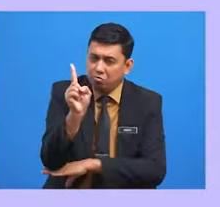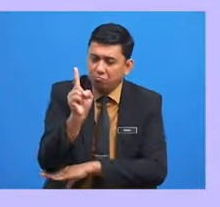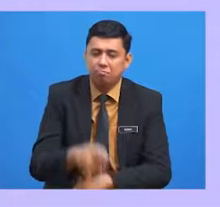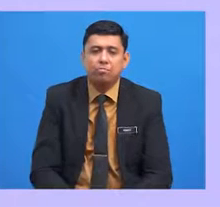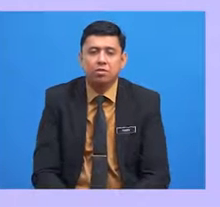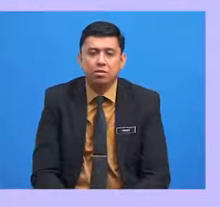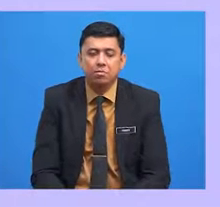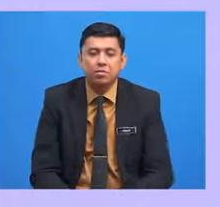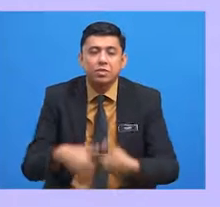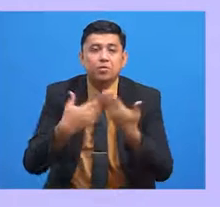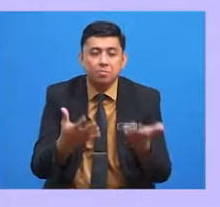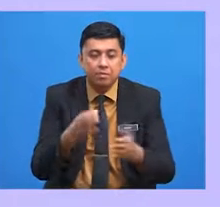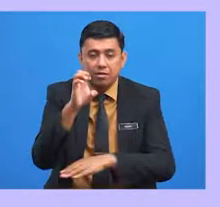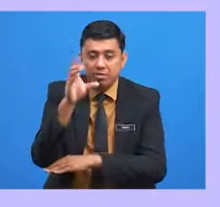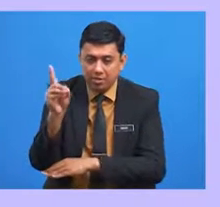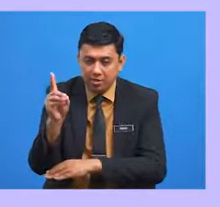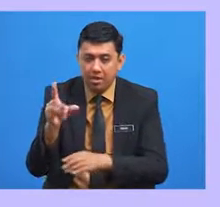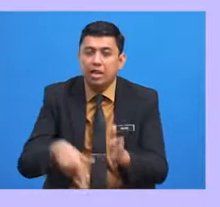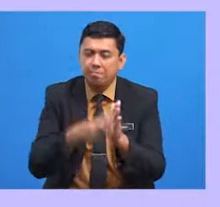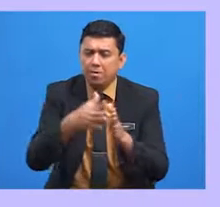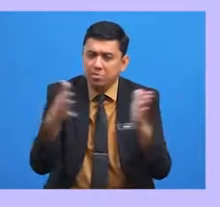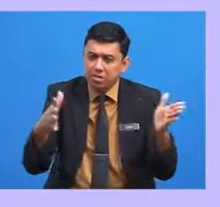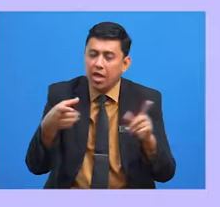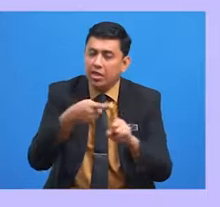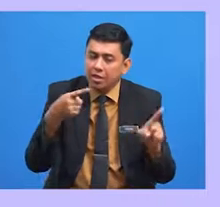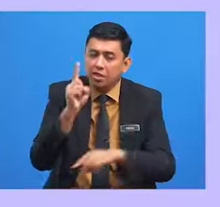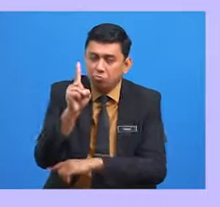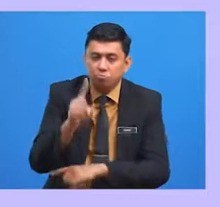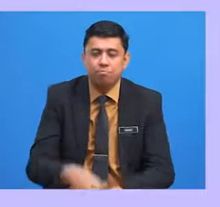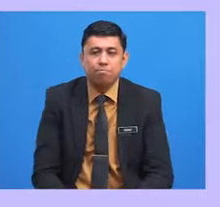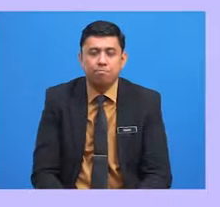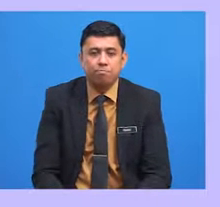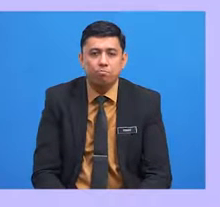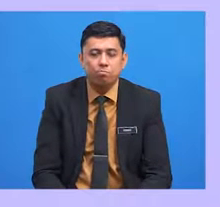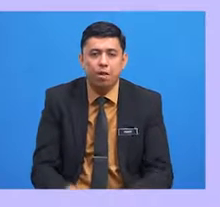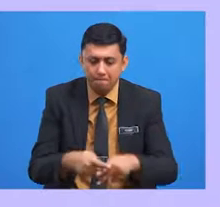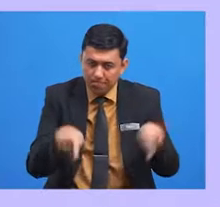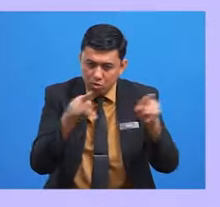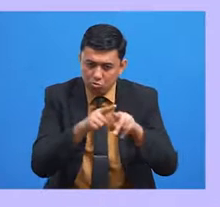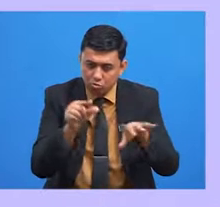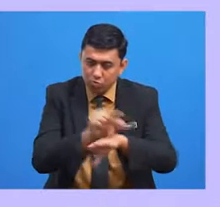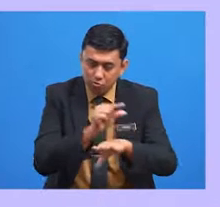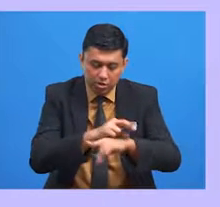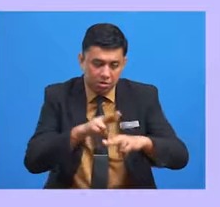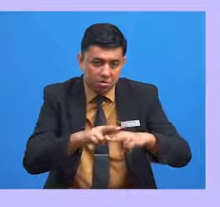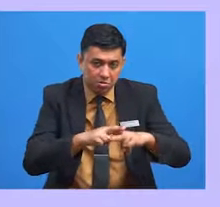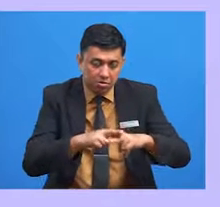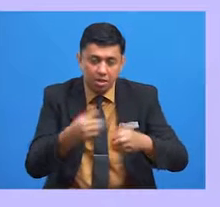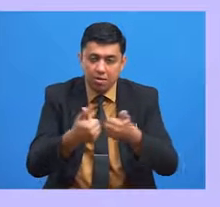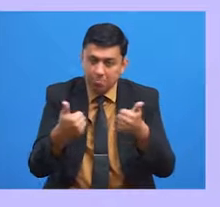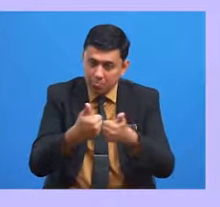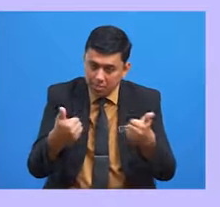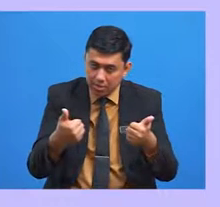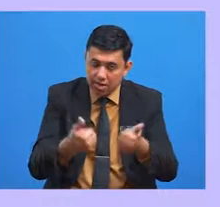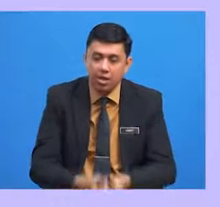untuk mengetahui ED lebih besar daripada 1? Murid-murid perlu menggunakan rumus keanjalan harga